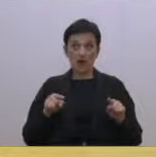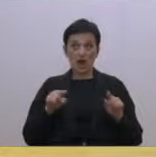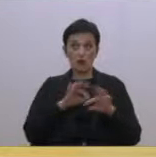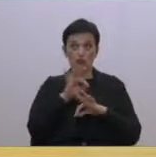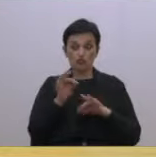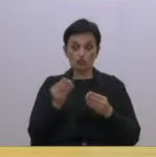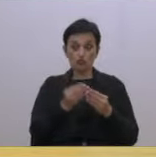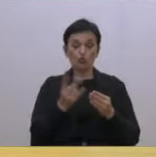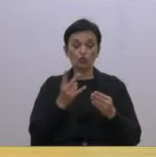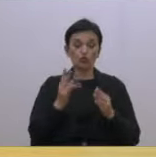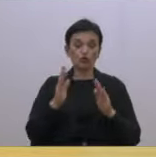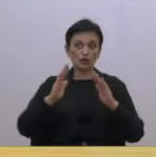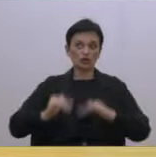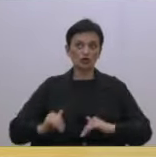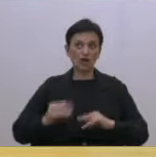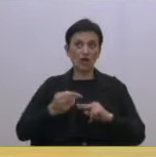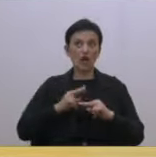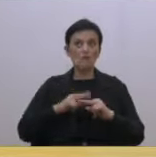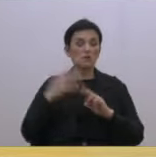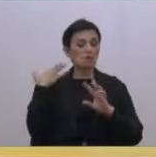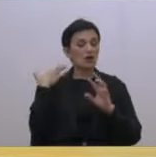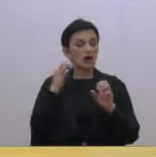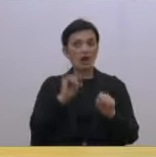უნდა ჩავაგდოთ, ამიტომ ხარი არ დაუჭიროთ.